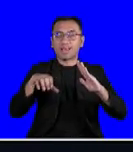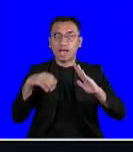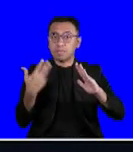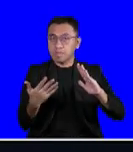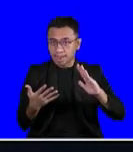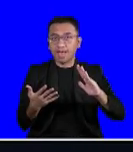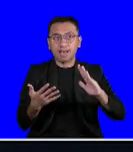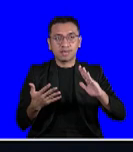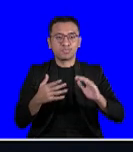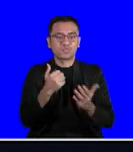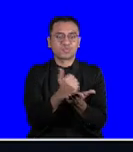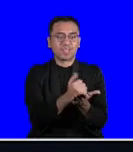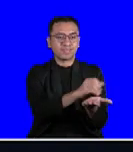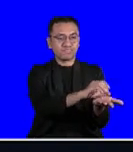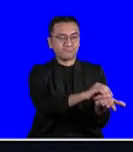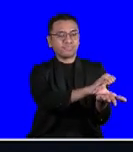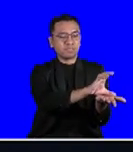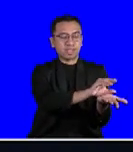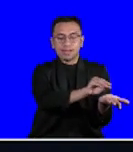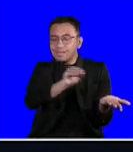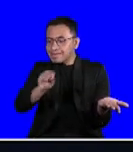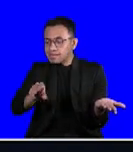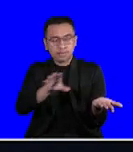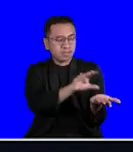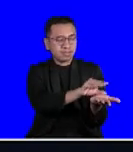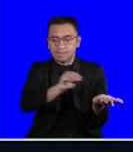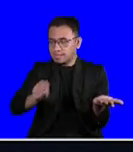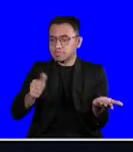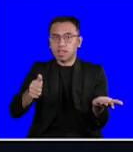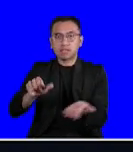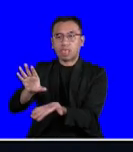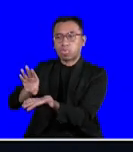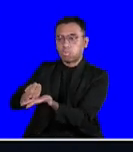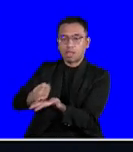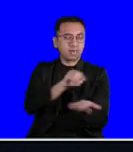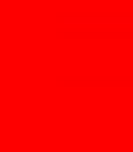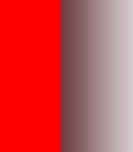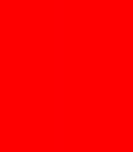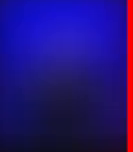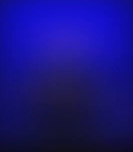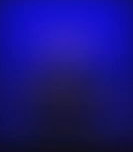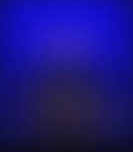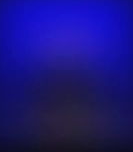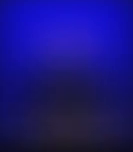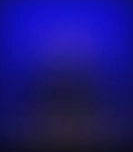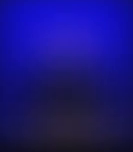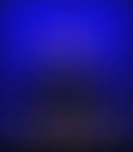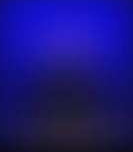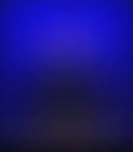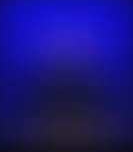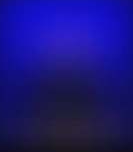saling mensubsidi silang dari pengeluaran yang naik dan turun tadi.